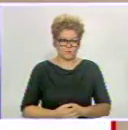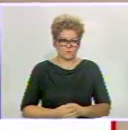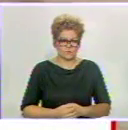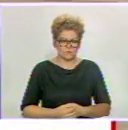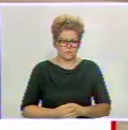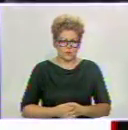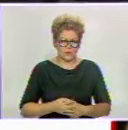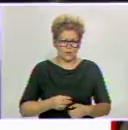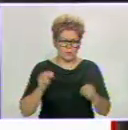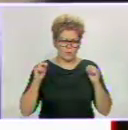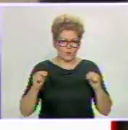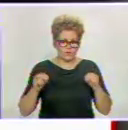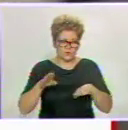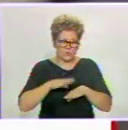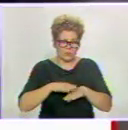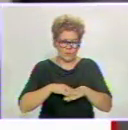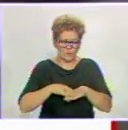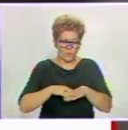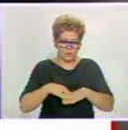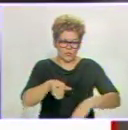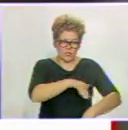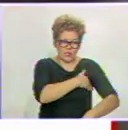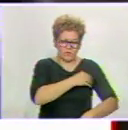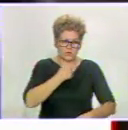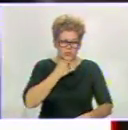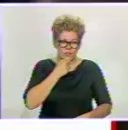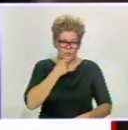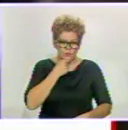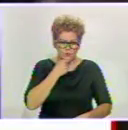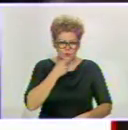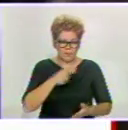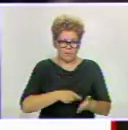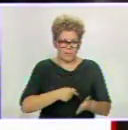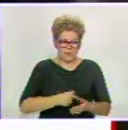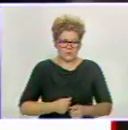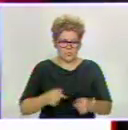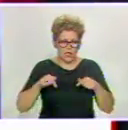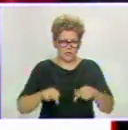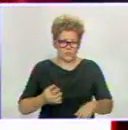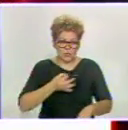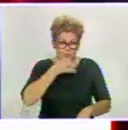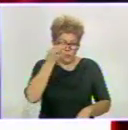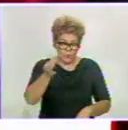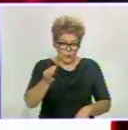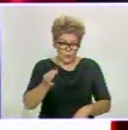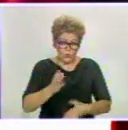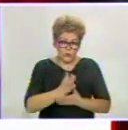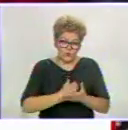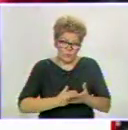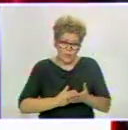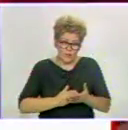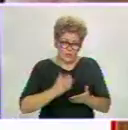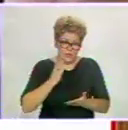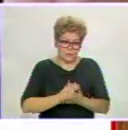Cel incriminat este profesor de matematică, iar la finalul anului ar putea cere pensionarea. Acesta recunoaște în parte întâmplarea, dar spune că